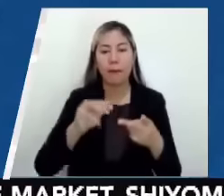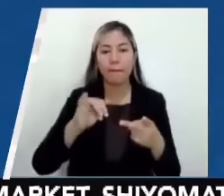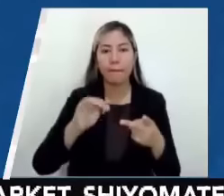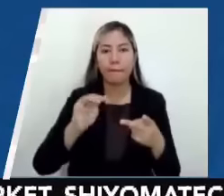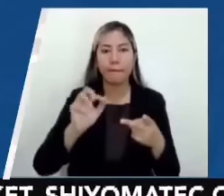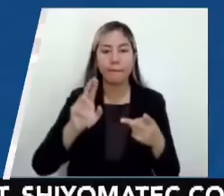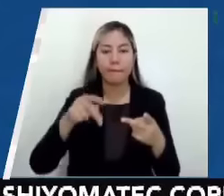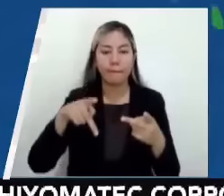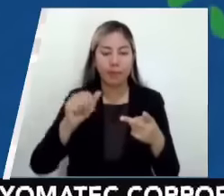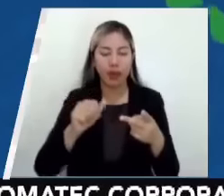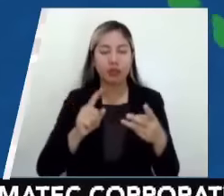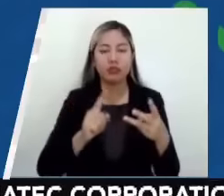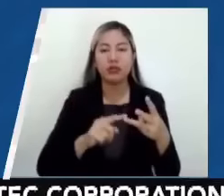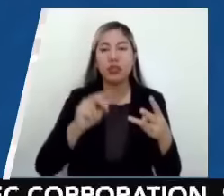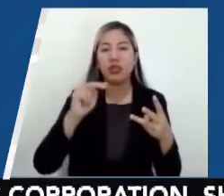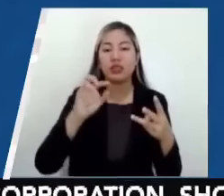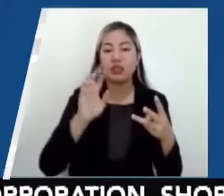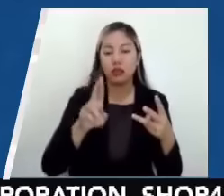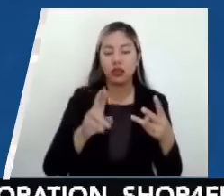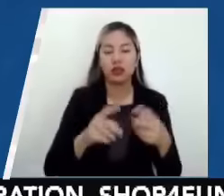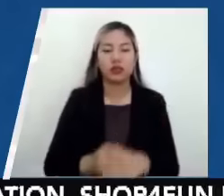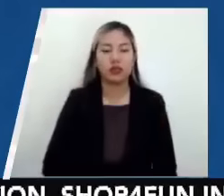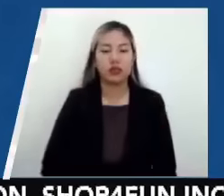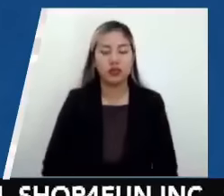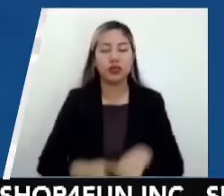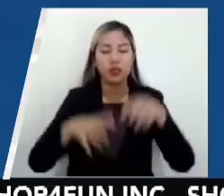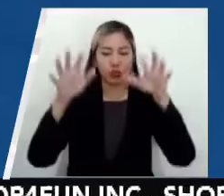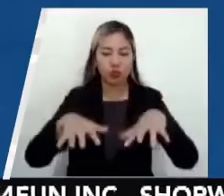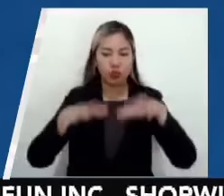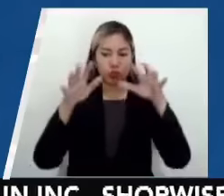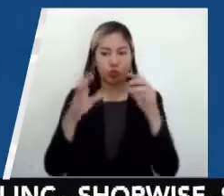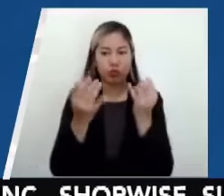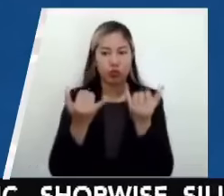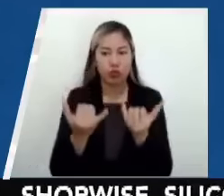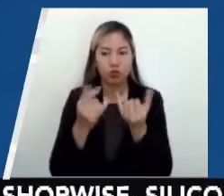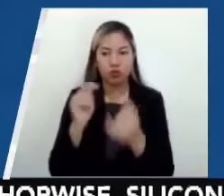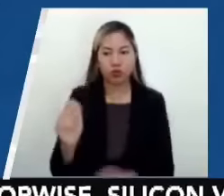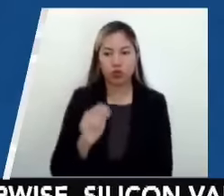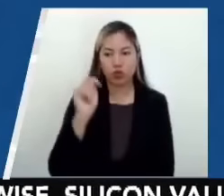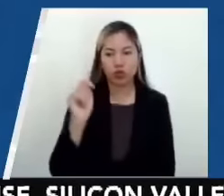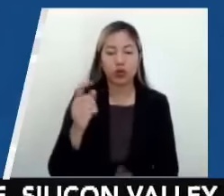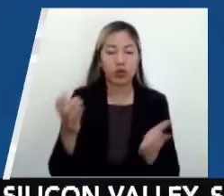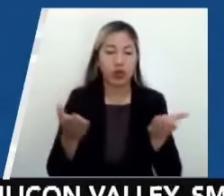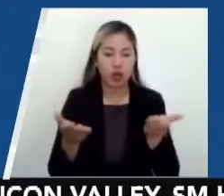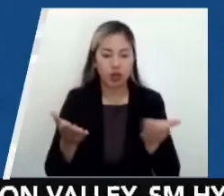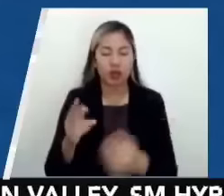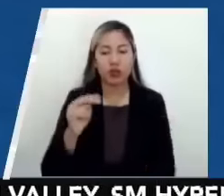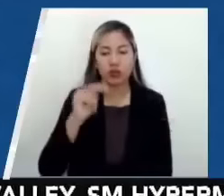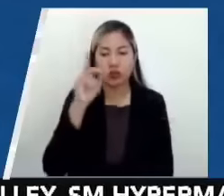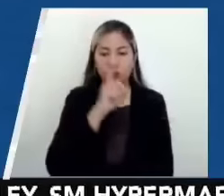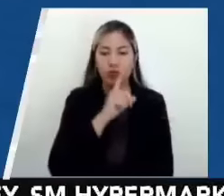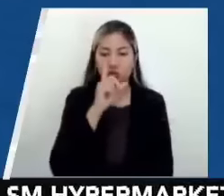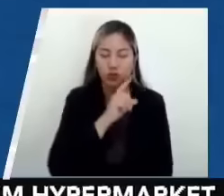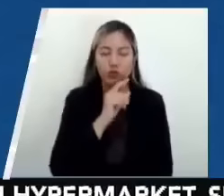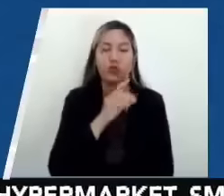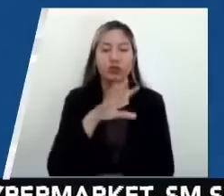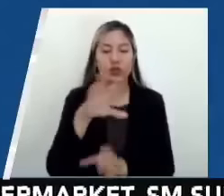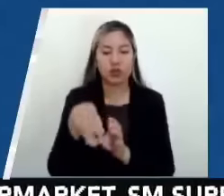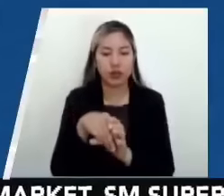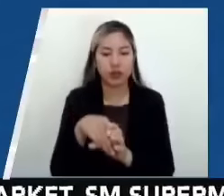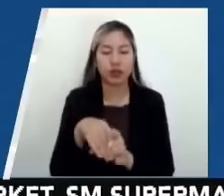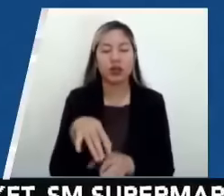Weather, maulang panahon muli ang aasahan ngayong Martes sa may extreme northern Luzon, kasama na po ang ilang panig ng Ilocos Region